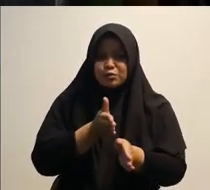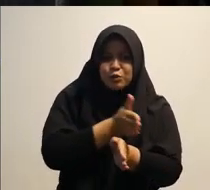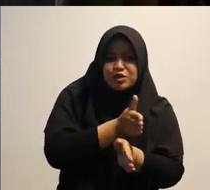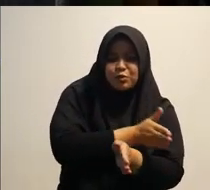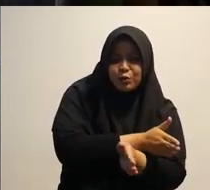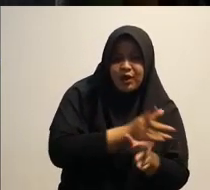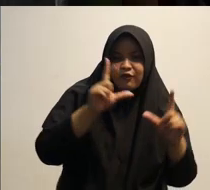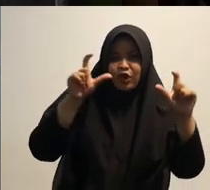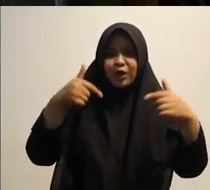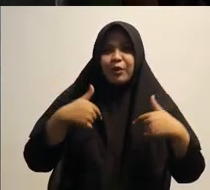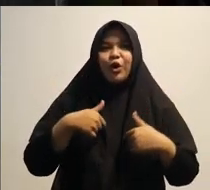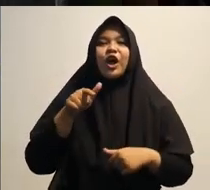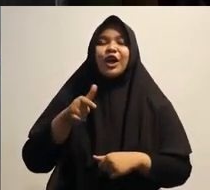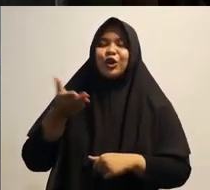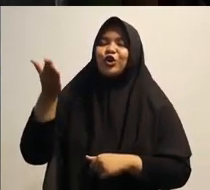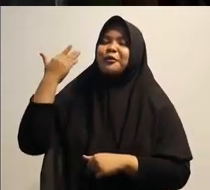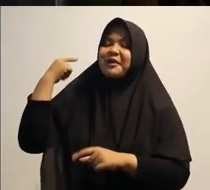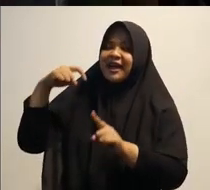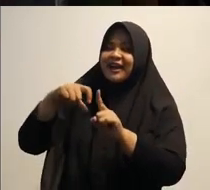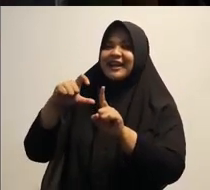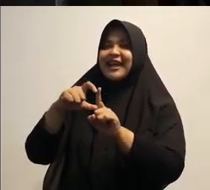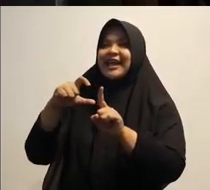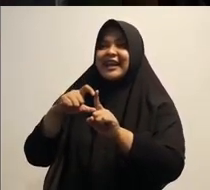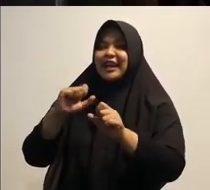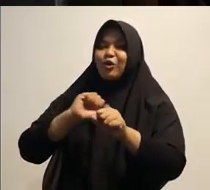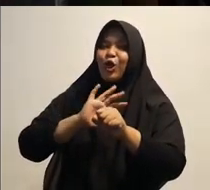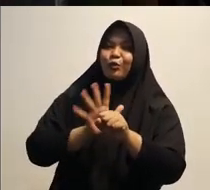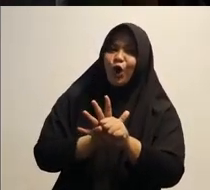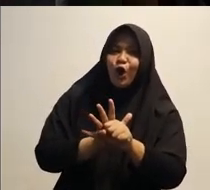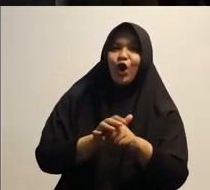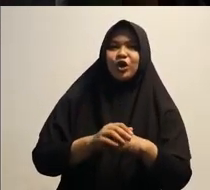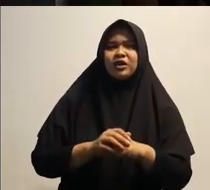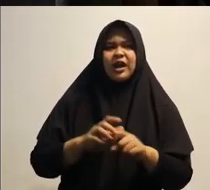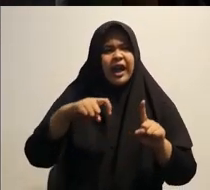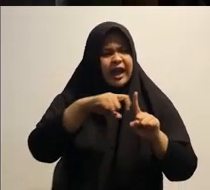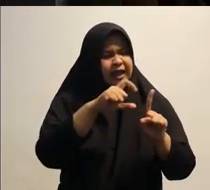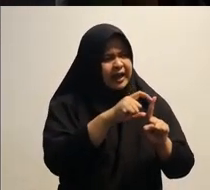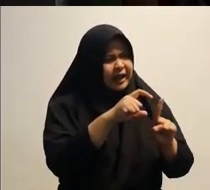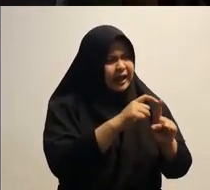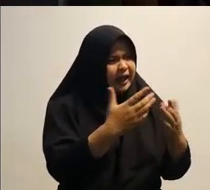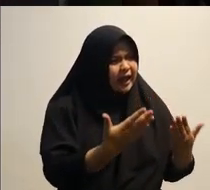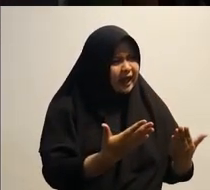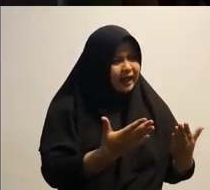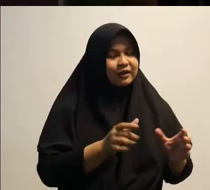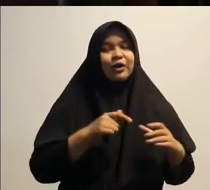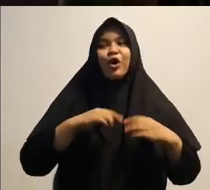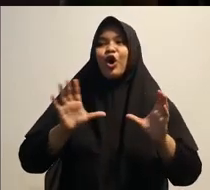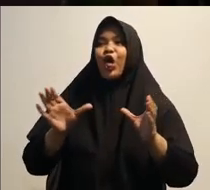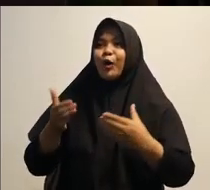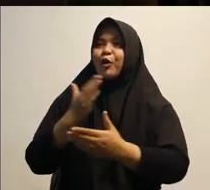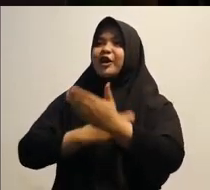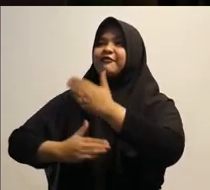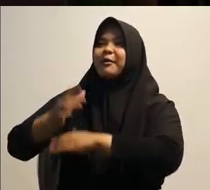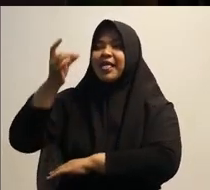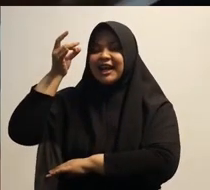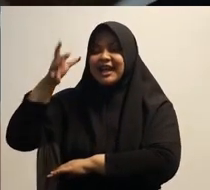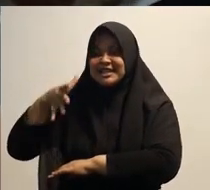Sebelumnya itu kemarin waktu di KDD Mbak, di Kulon Progo. KDD? Kelompok difabel